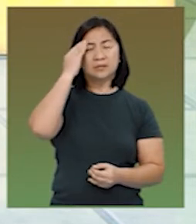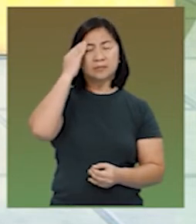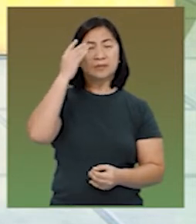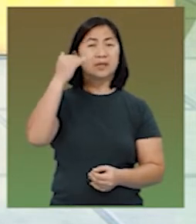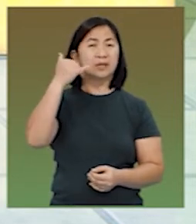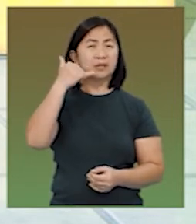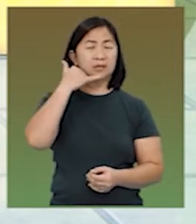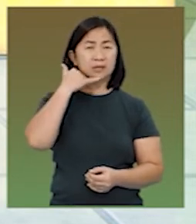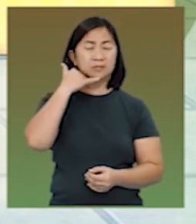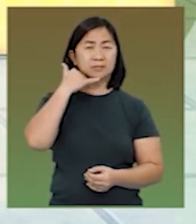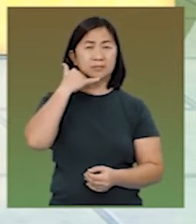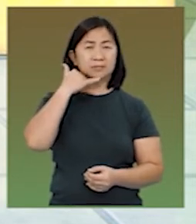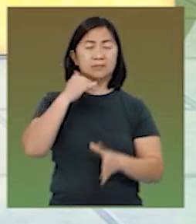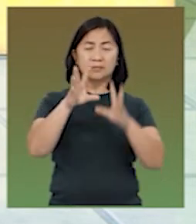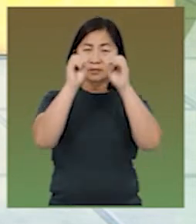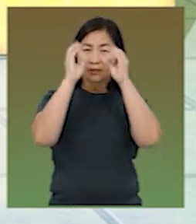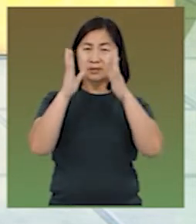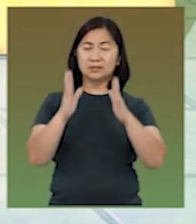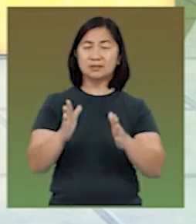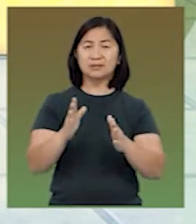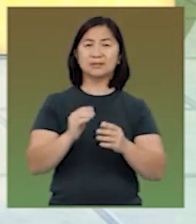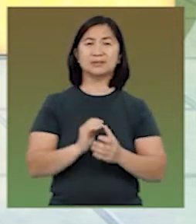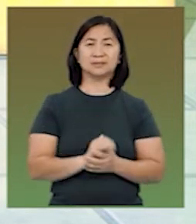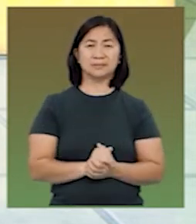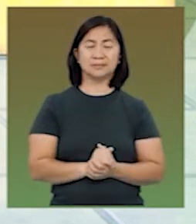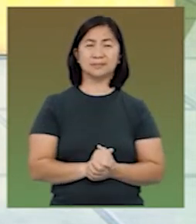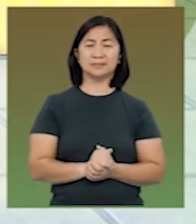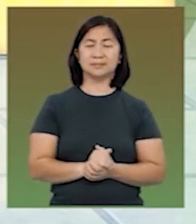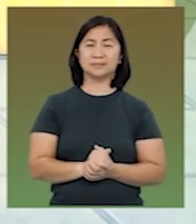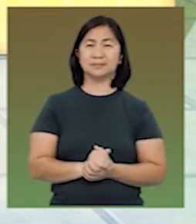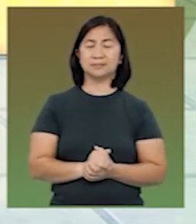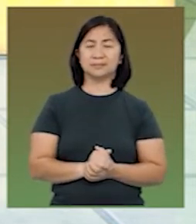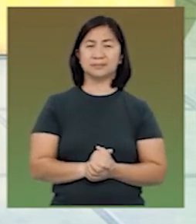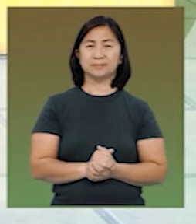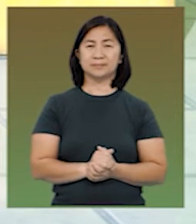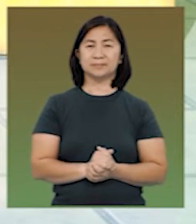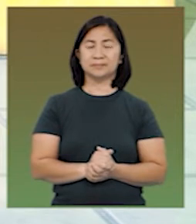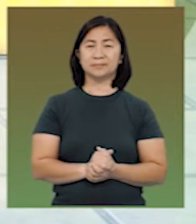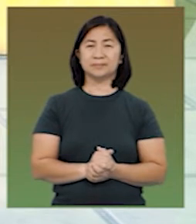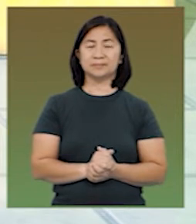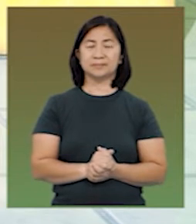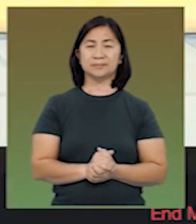Alam ko na, tatawagan ko po ang aking guro.